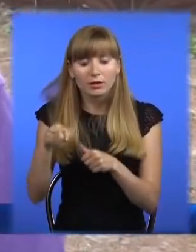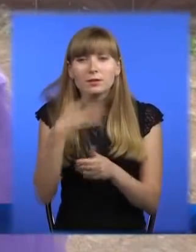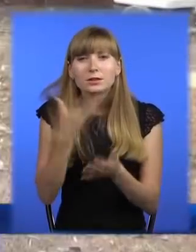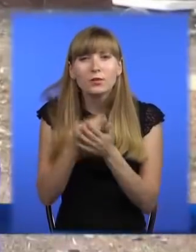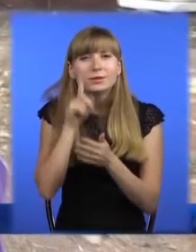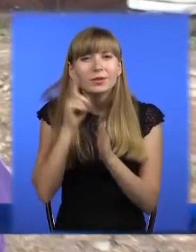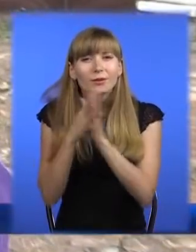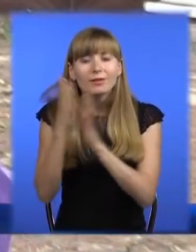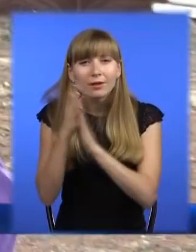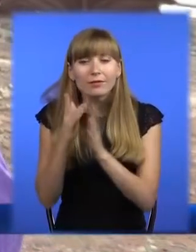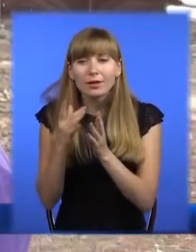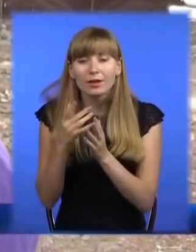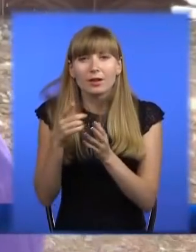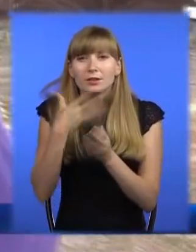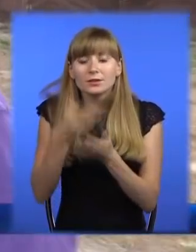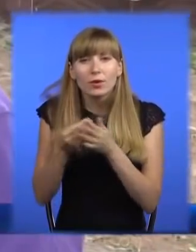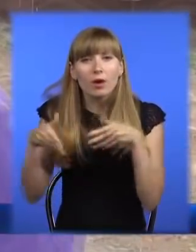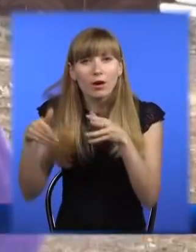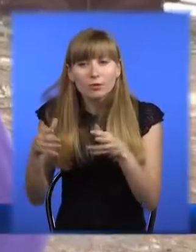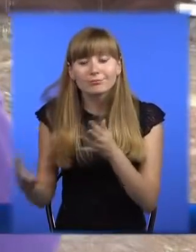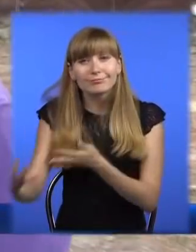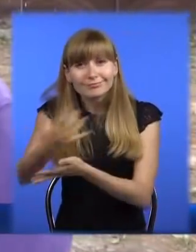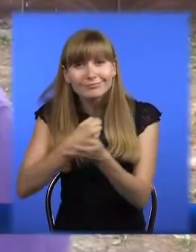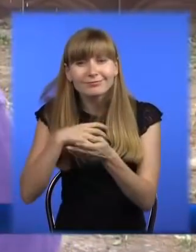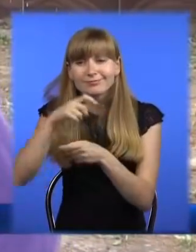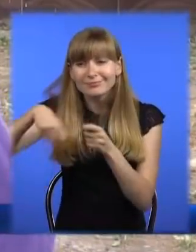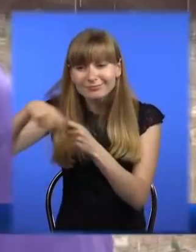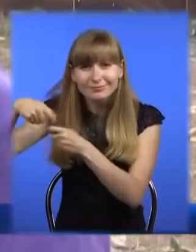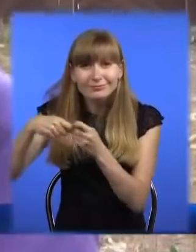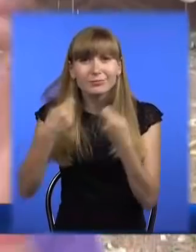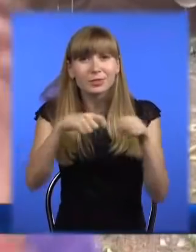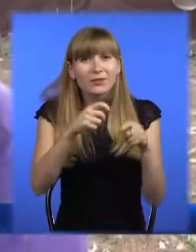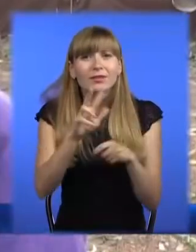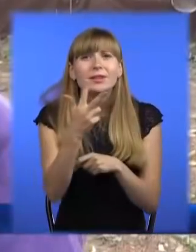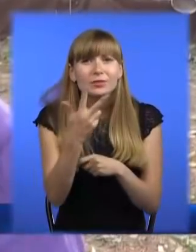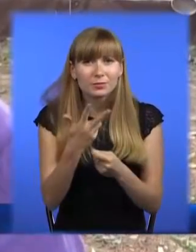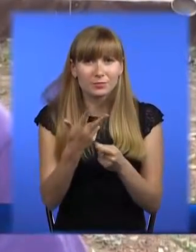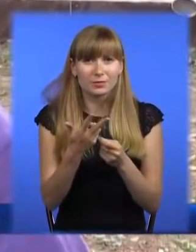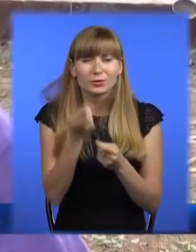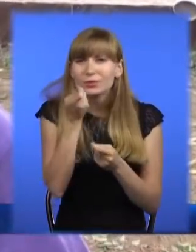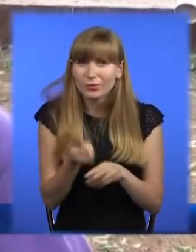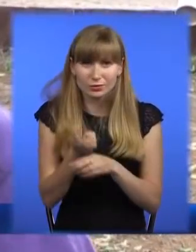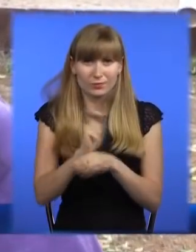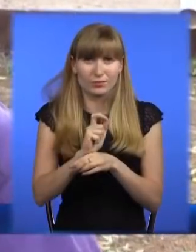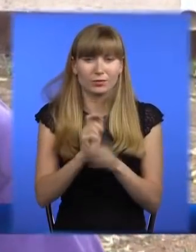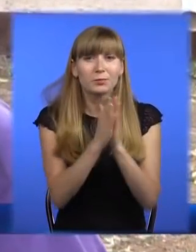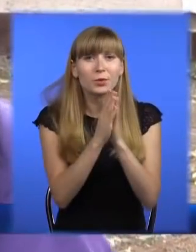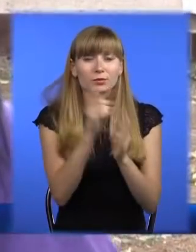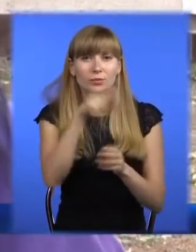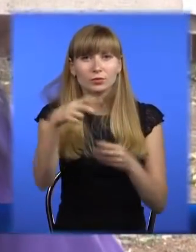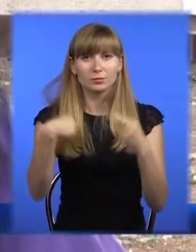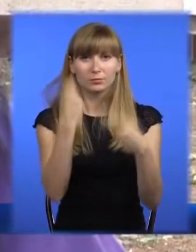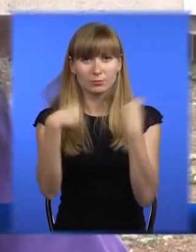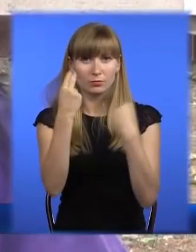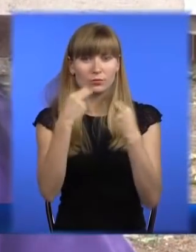півдня. І вона оце раком стояла, оця маленька. Вона маленька, старенька, перев'язала його, прийшла, по 3 рублі віддавала. Це дуже дешево. Каже, беріть 3, щоб мені на